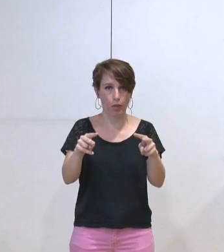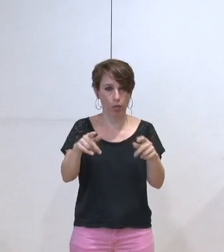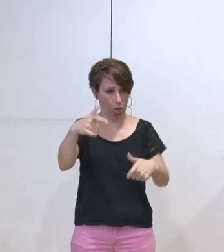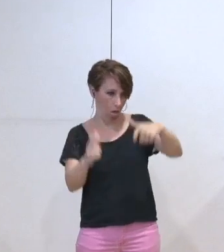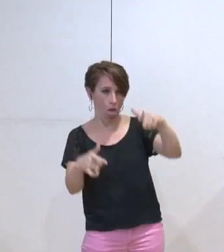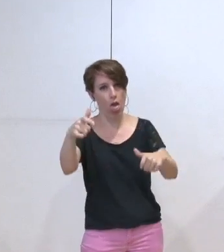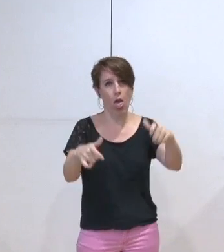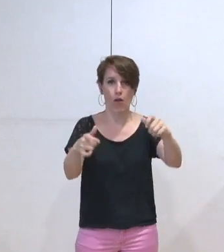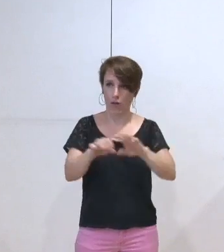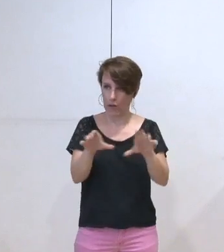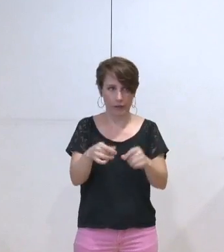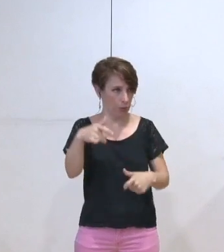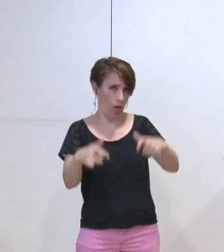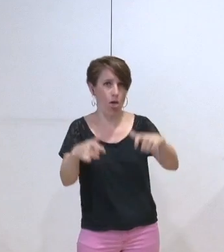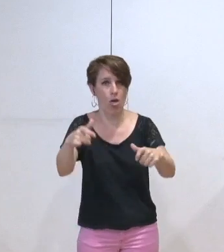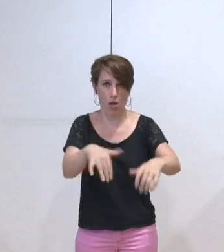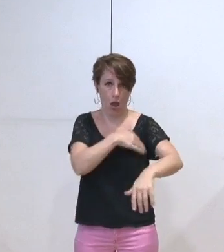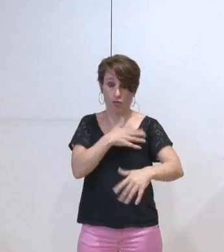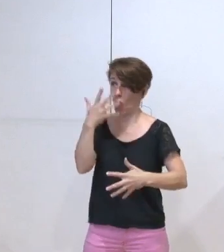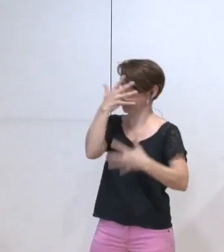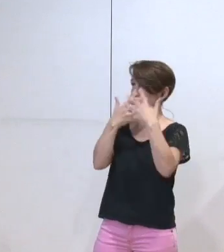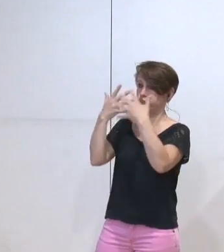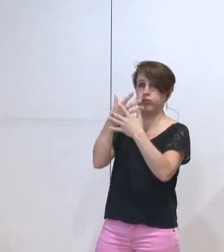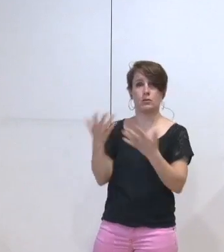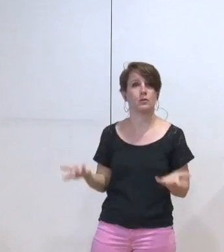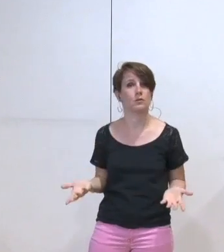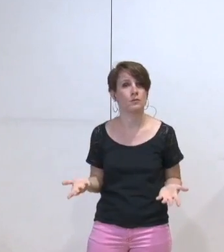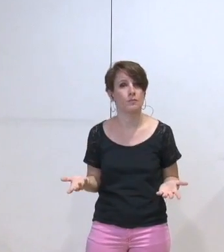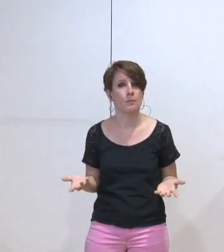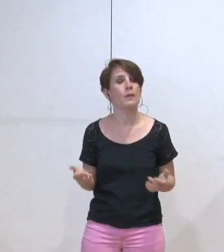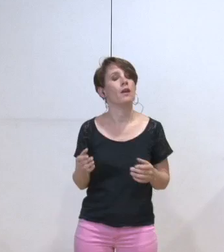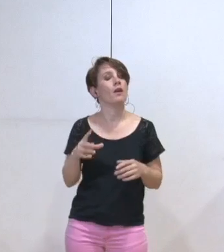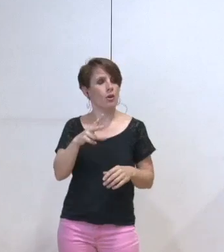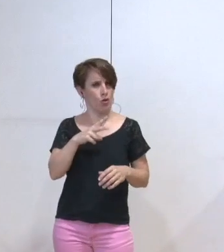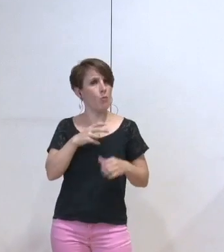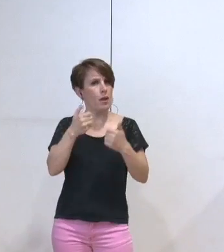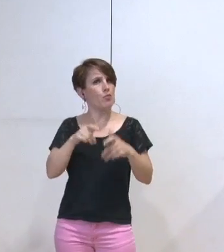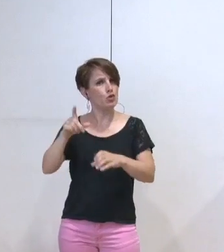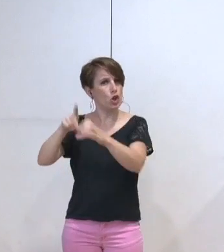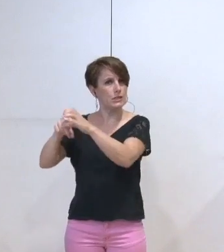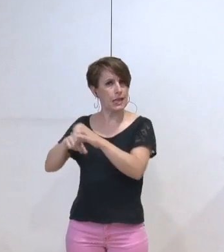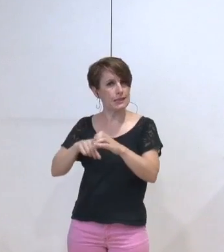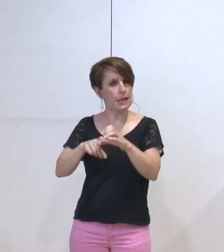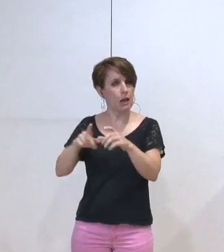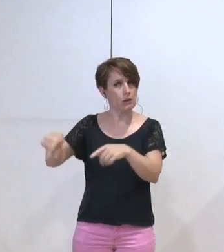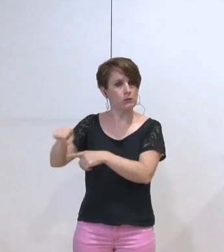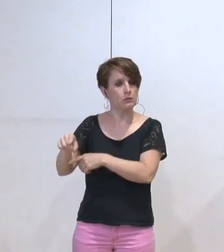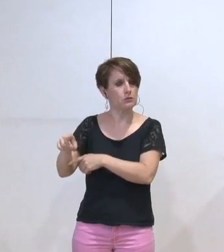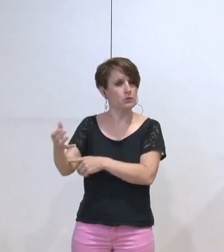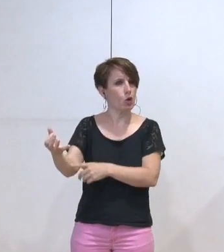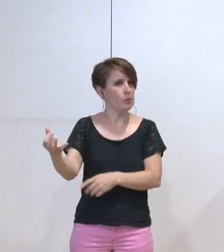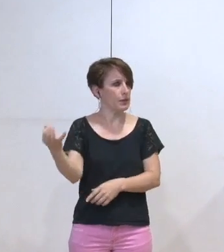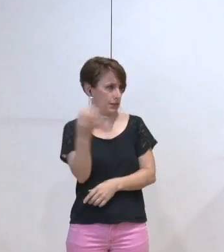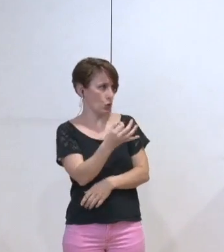et déstabiliser fortement les agents certaines organisations syndical de la ville vous ont encore très récemment